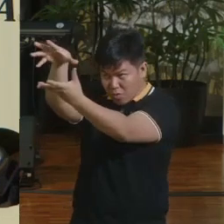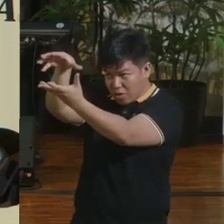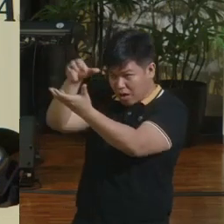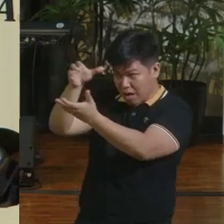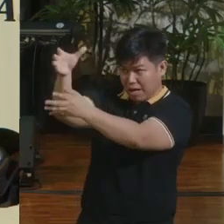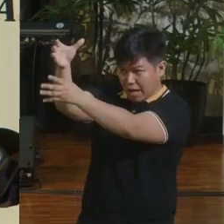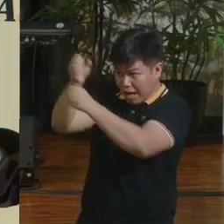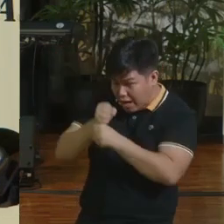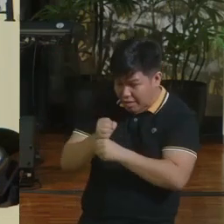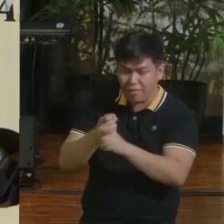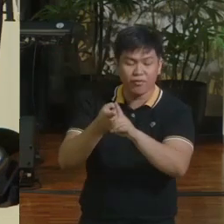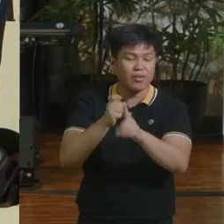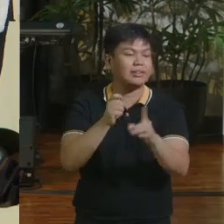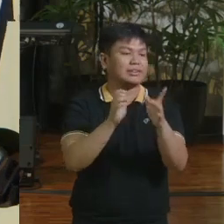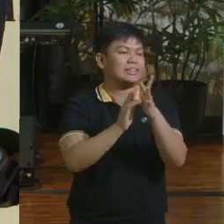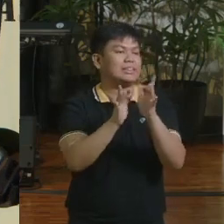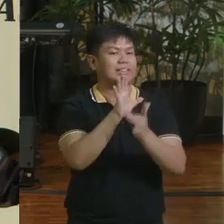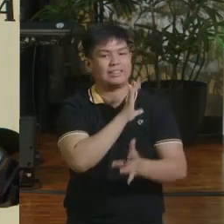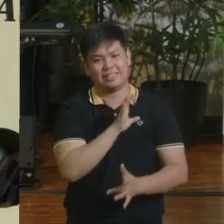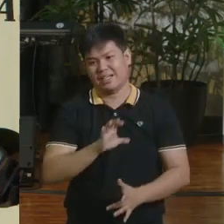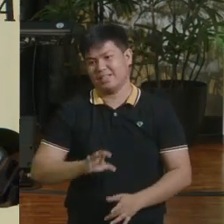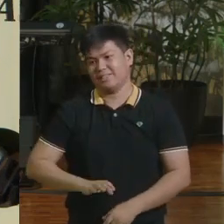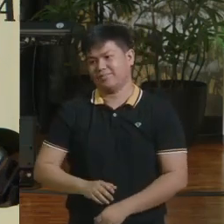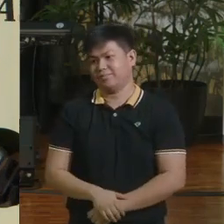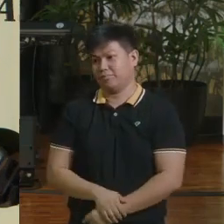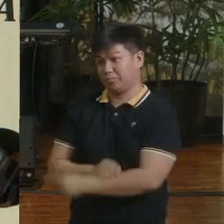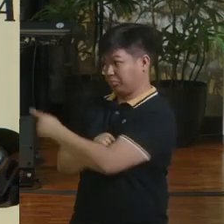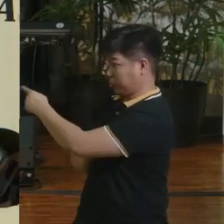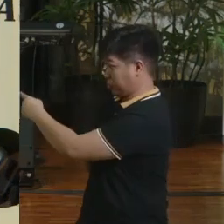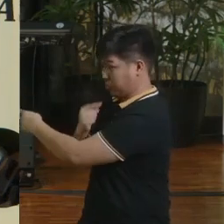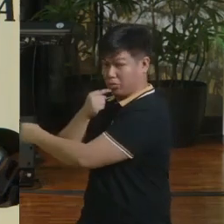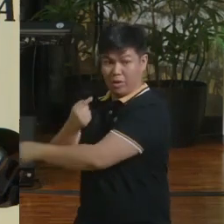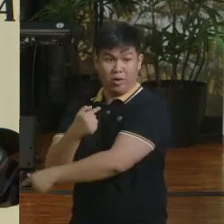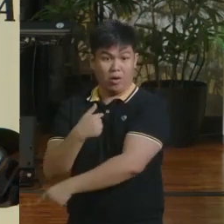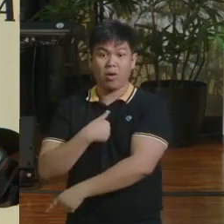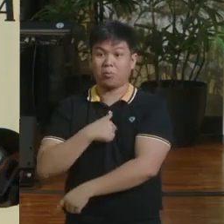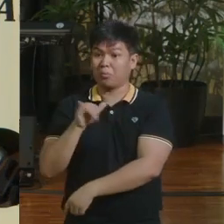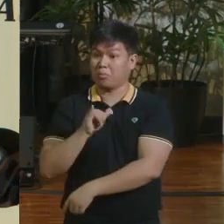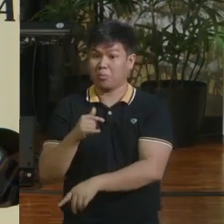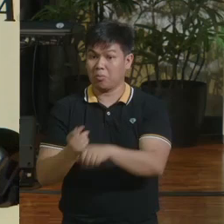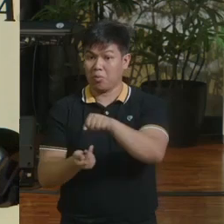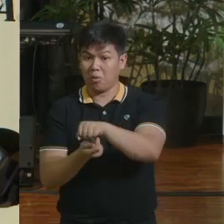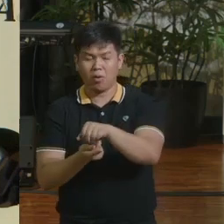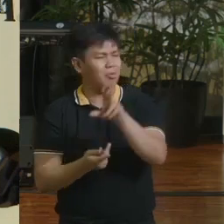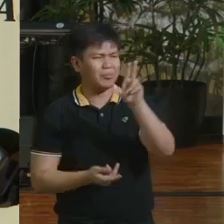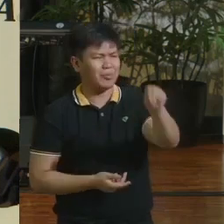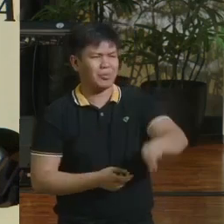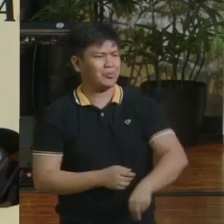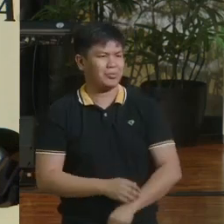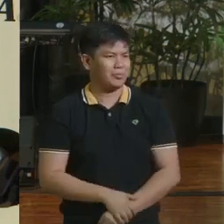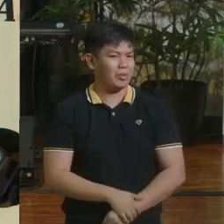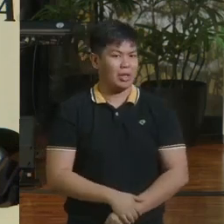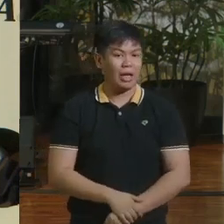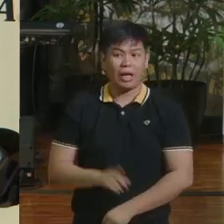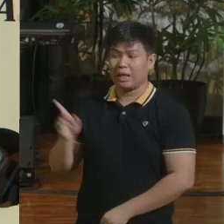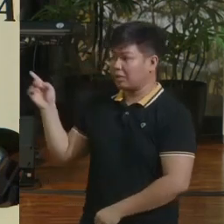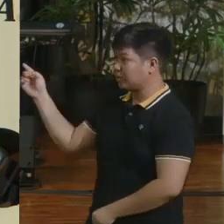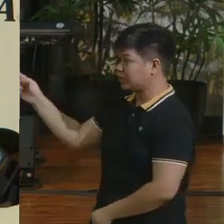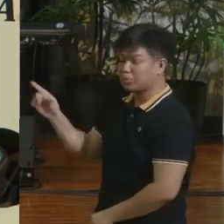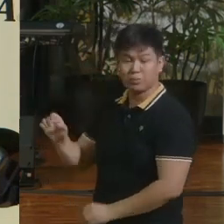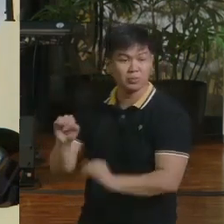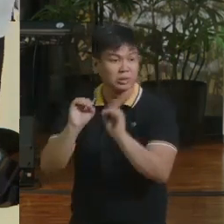inyo. Hindi ko po pwedeng sabihin yon. No? Kasi ang tinuturo ko sa inyo na